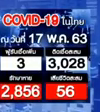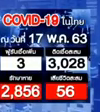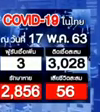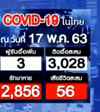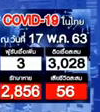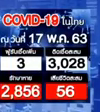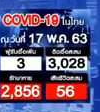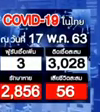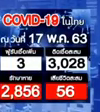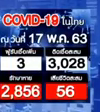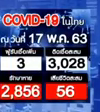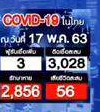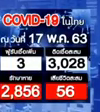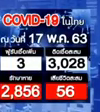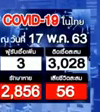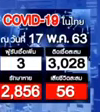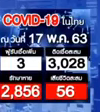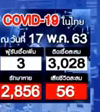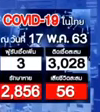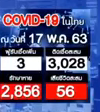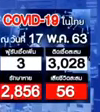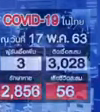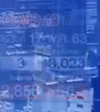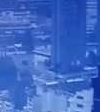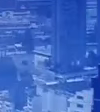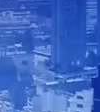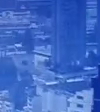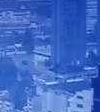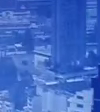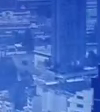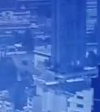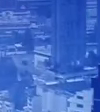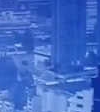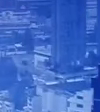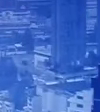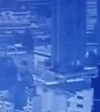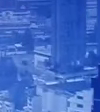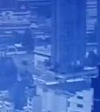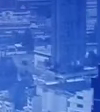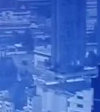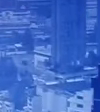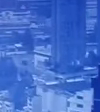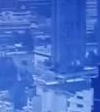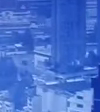หรือสบคประจำวันนี้นะครับผมสุพนันท์ลิศมนตรีพร้อมทีมงานทั้งหมดลาไปก่อนนะครับสวัสดีครับ